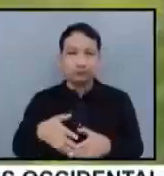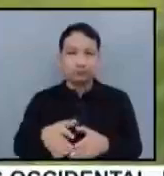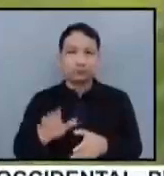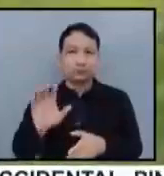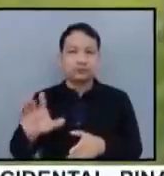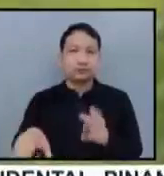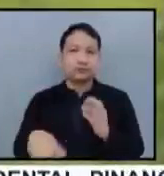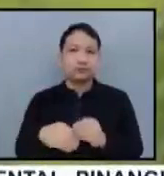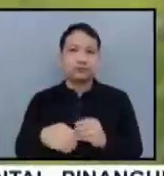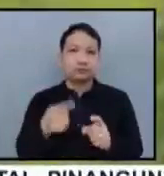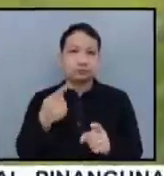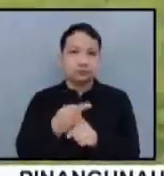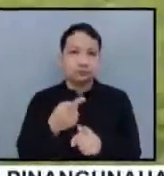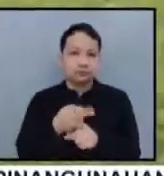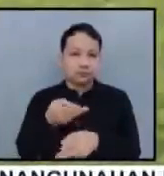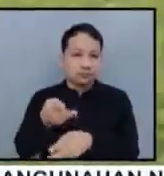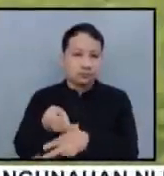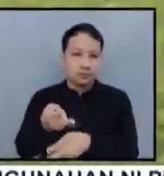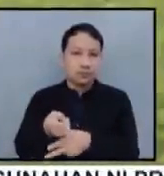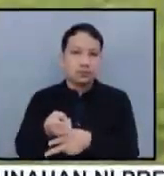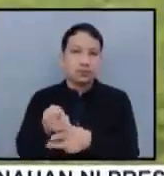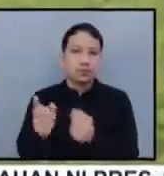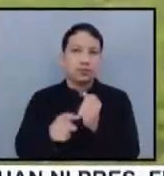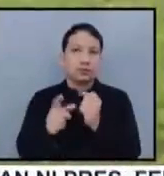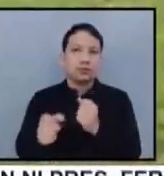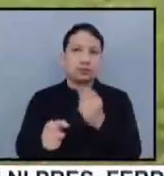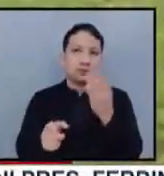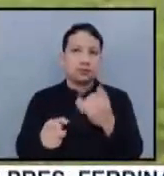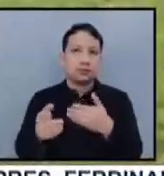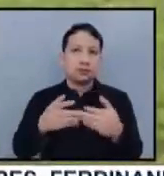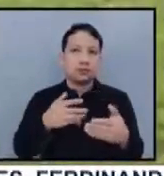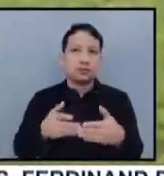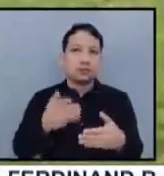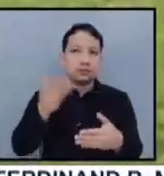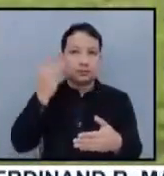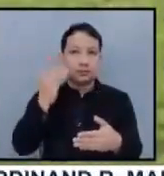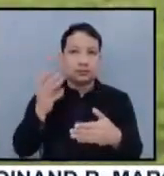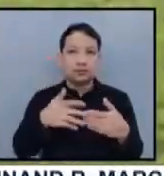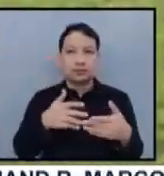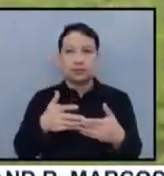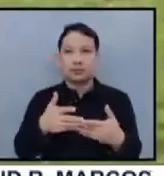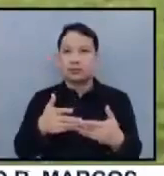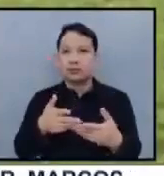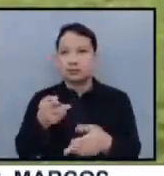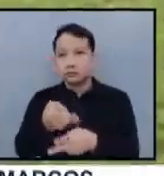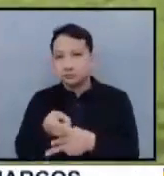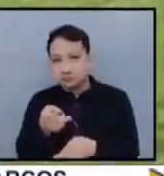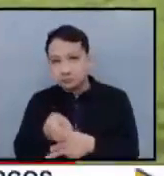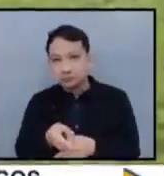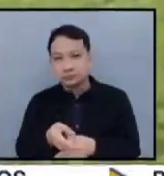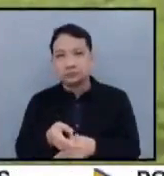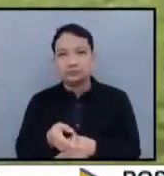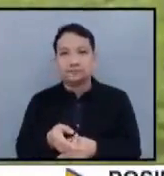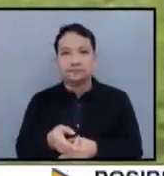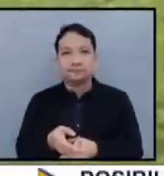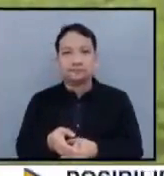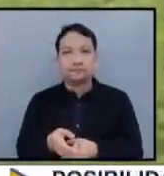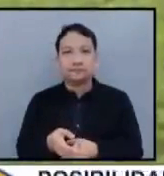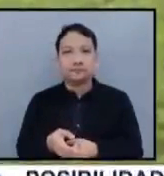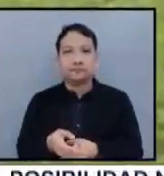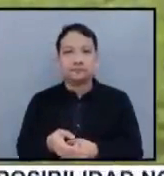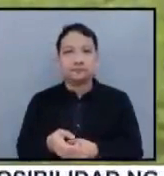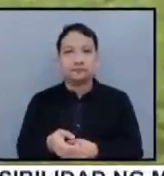tamang pag-aalaga ng halamang Lagundi. Kahit naman aling halamang basta walang alaga, hindi gaganda. Number one